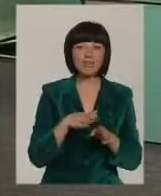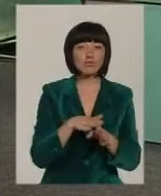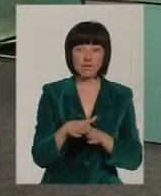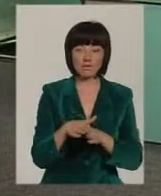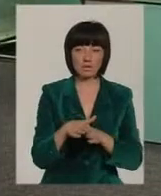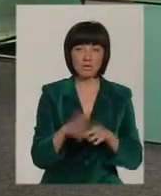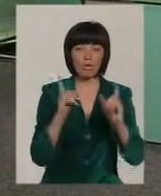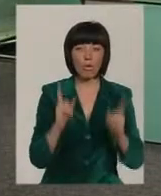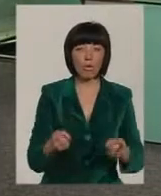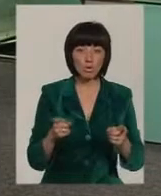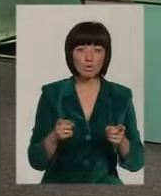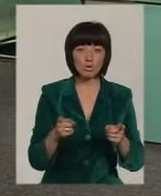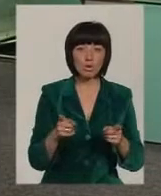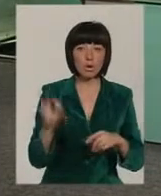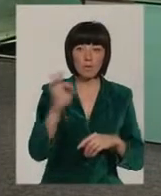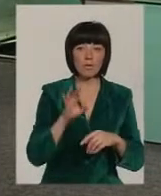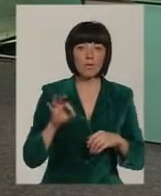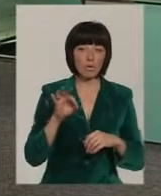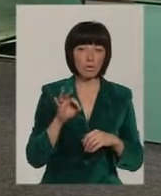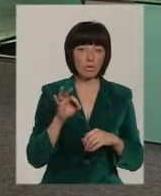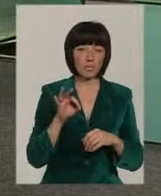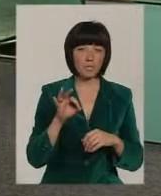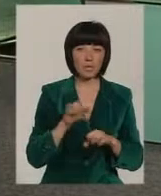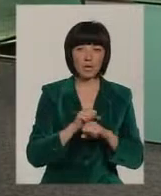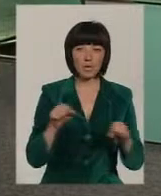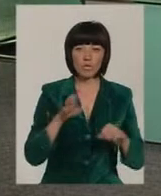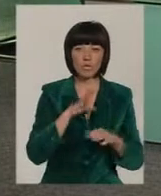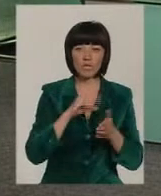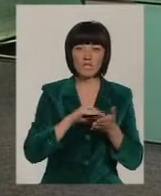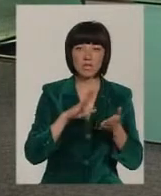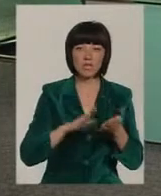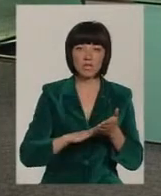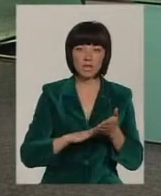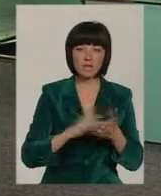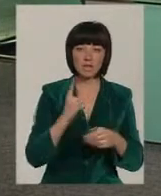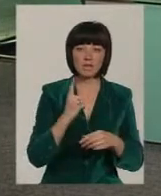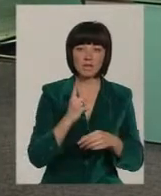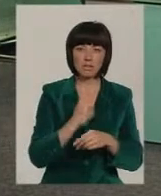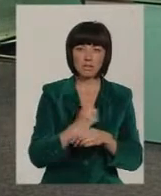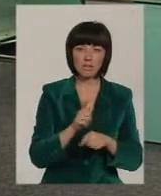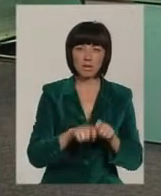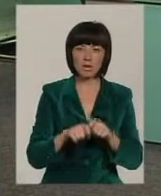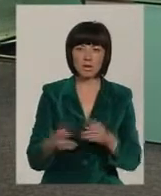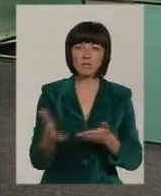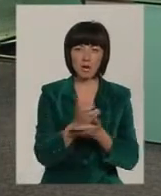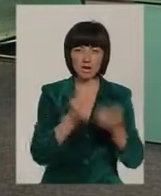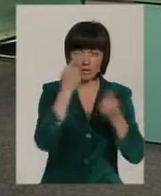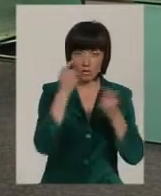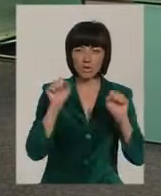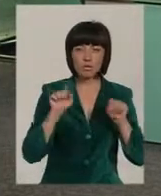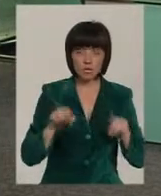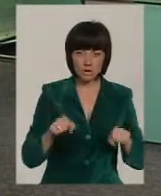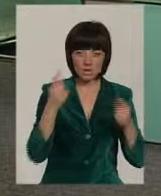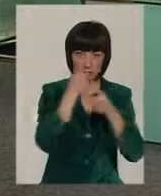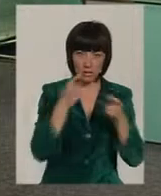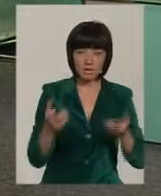розділяю Олега Колєва свого, що не можна було б встановити, бо заборонено перевірки, можна збирати інформацію, можна.